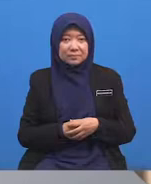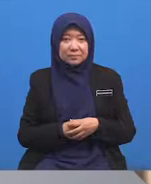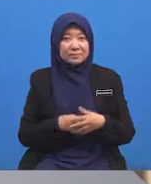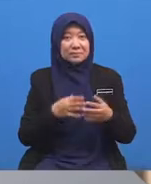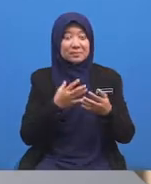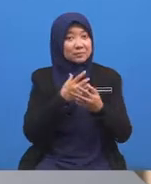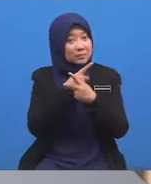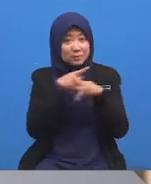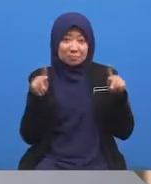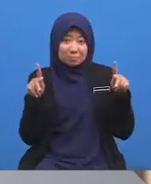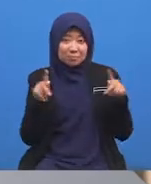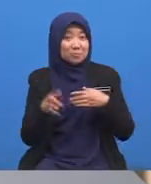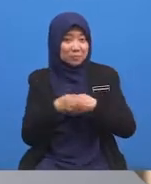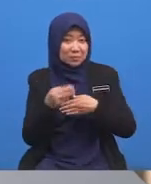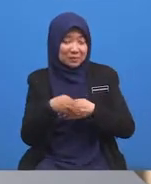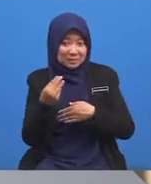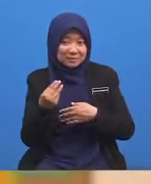Siap, mudah kan?